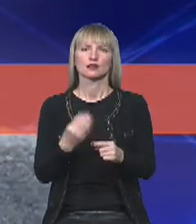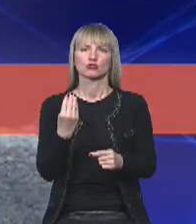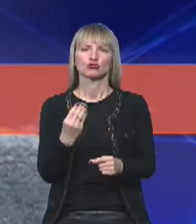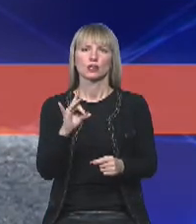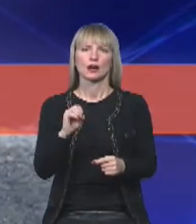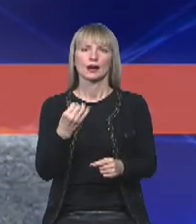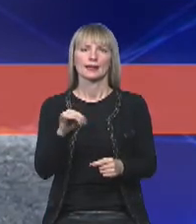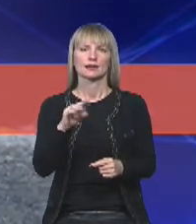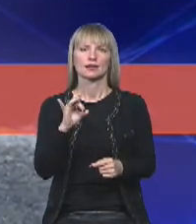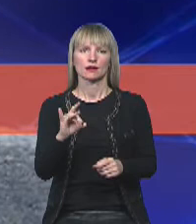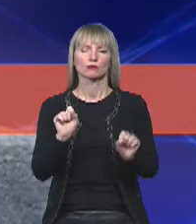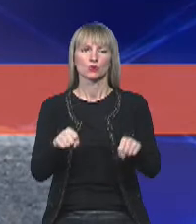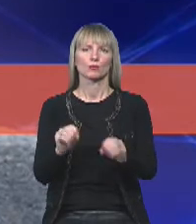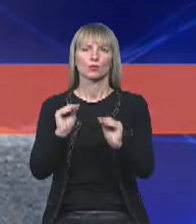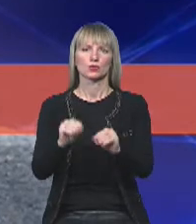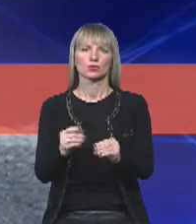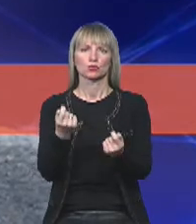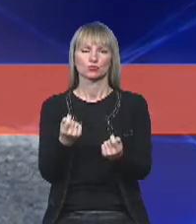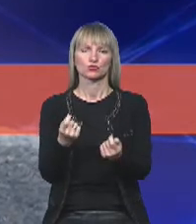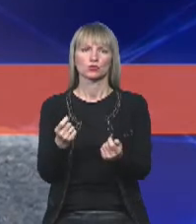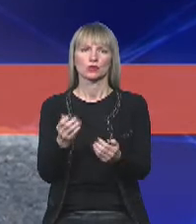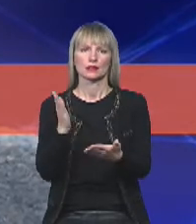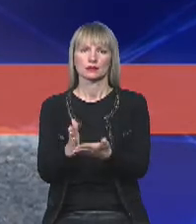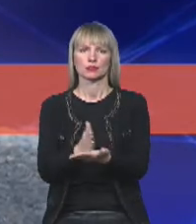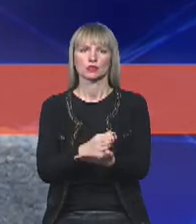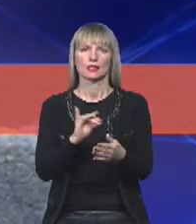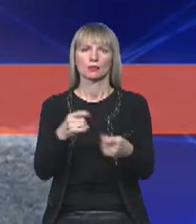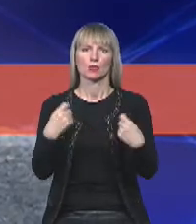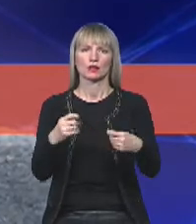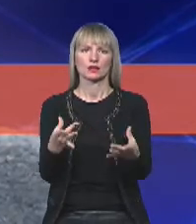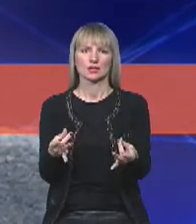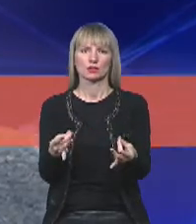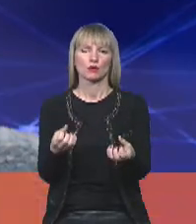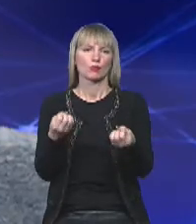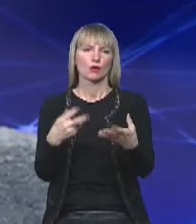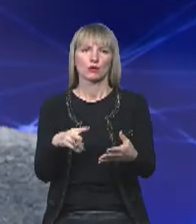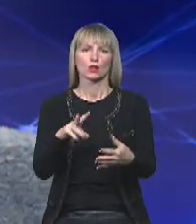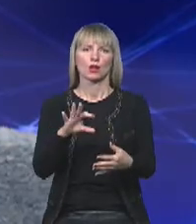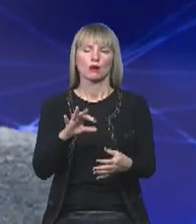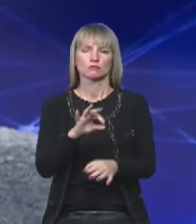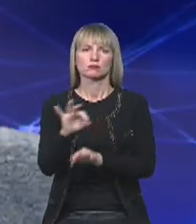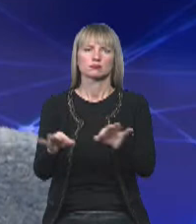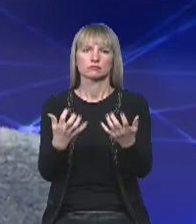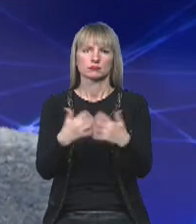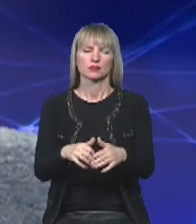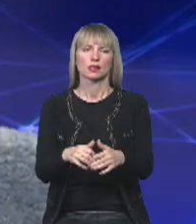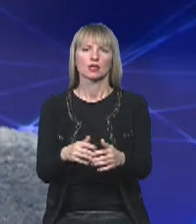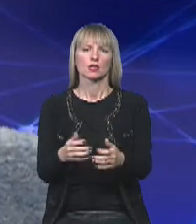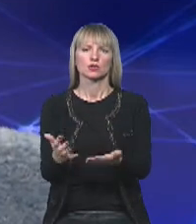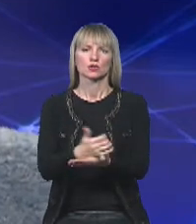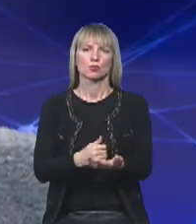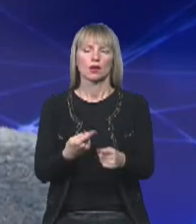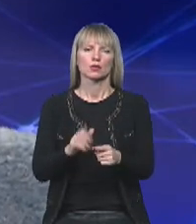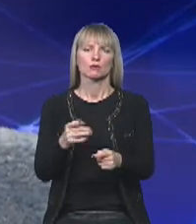може поставити і тут же його измельчати і вже продавати сырье. І потім просто логістика довести і собрати це сырье, їздити. Это